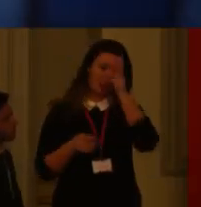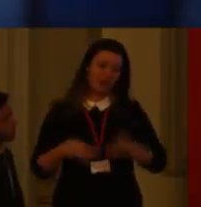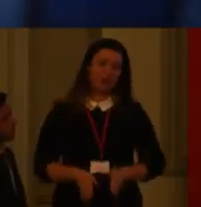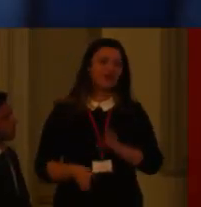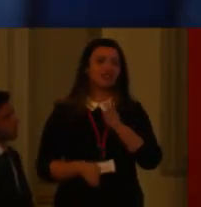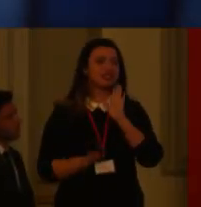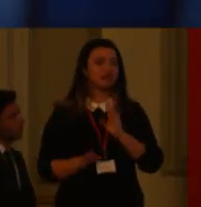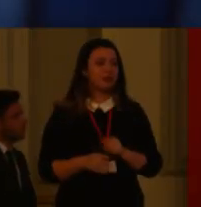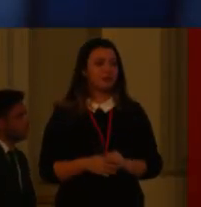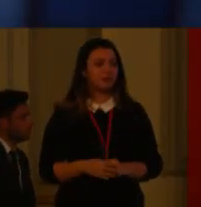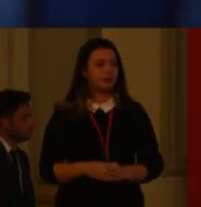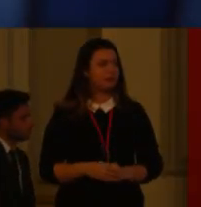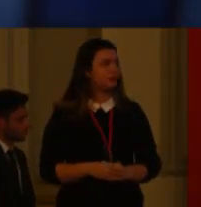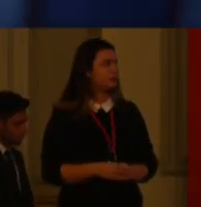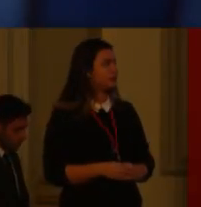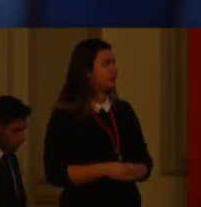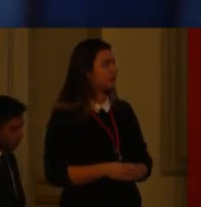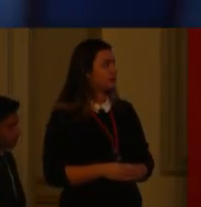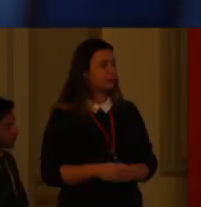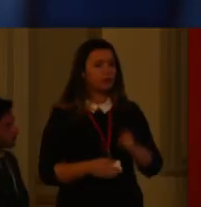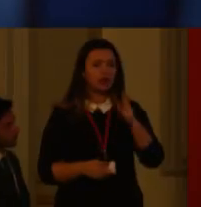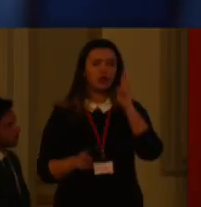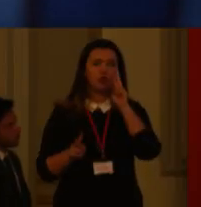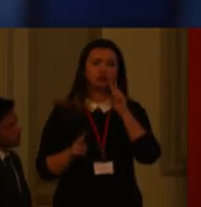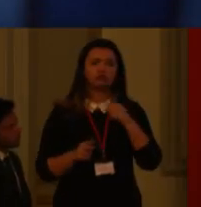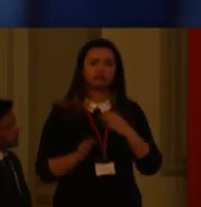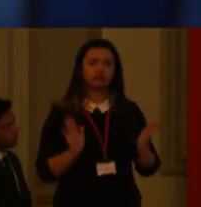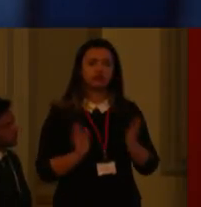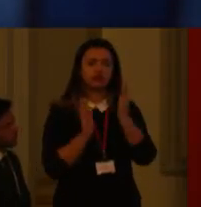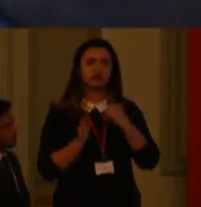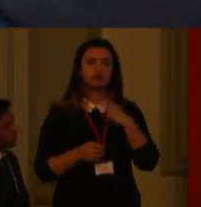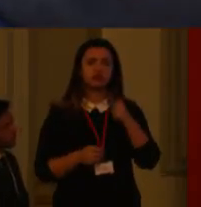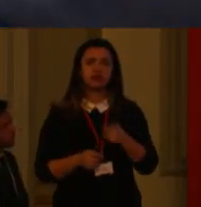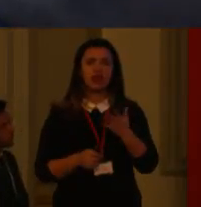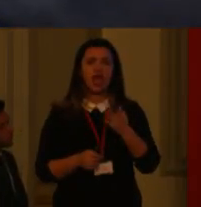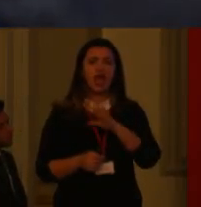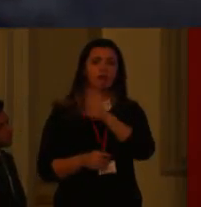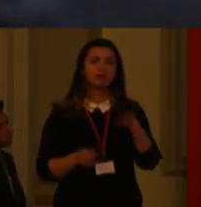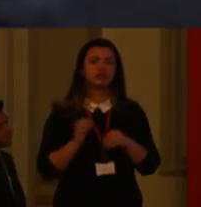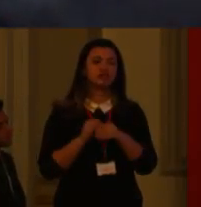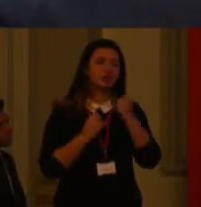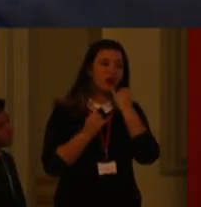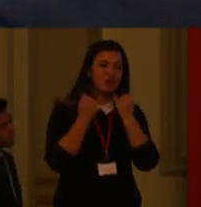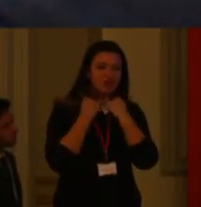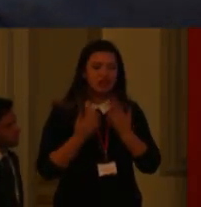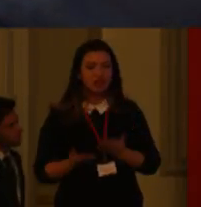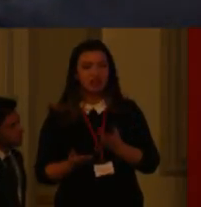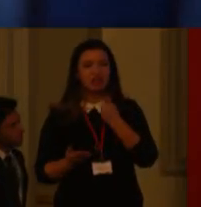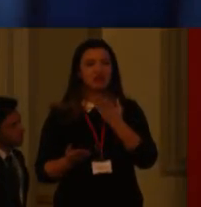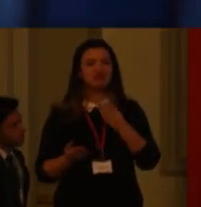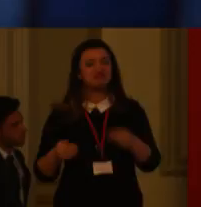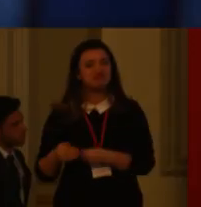Önümüz kesiliyor ve bir yerde bir görüşü savunup o görüşün önüne gitmediğimiz için hep bir torpil, hep bir adam